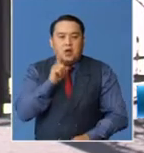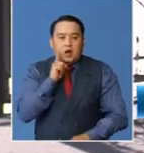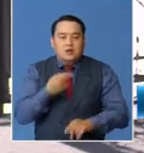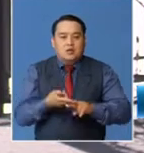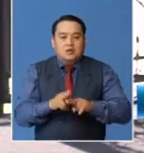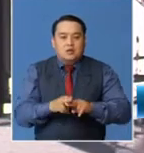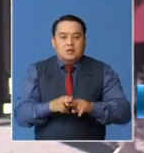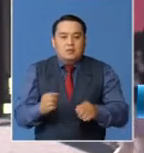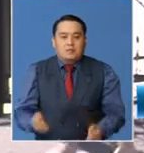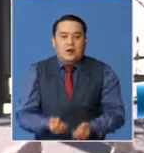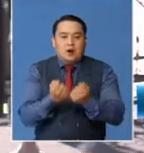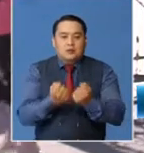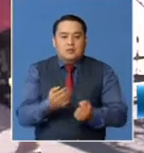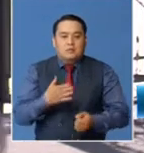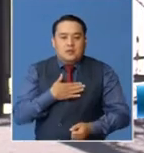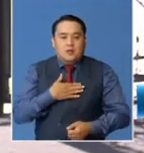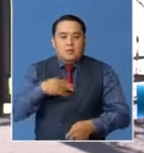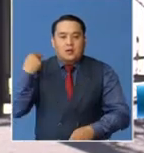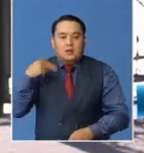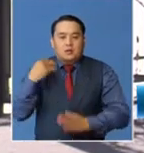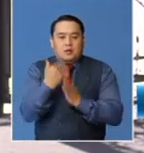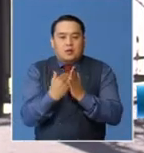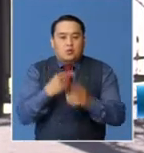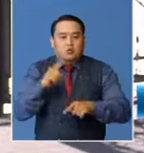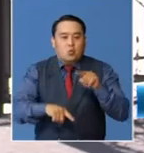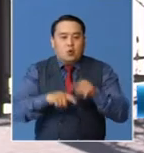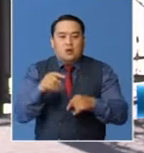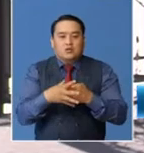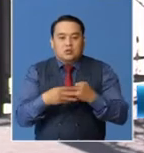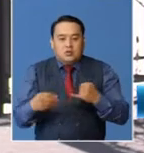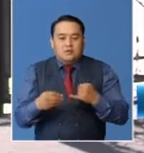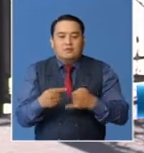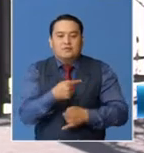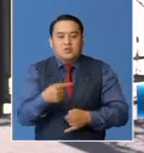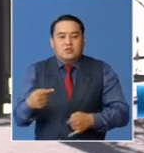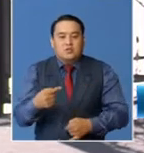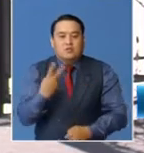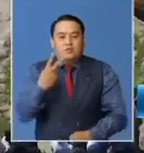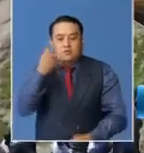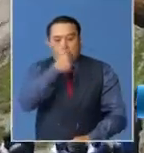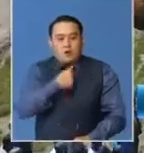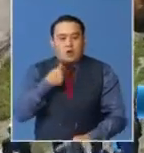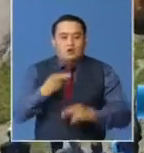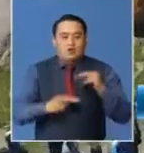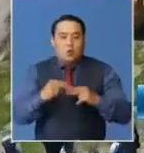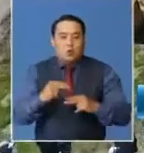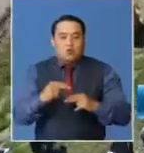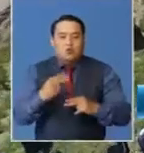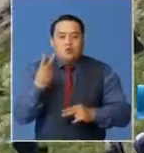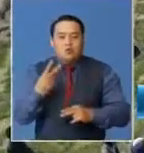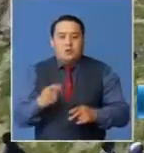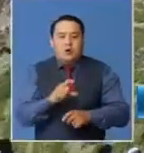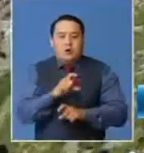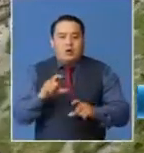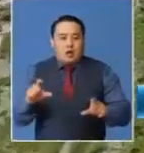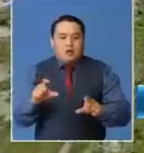Это своего рода поддержка с моей стороны президентской программы «Туған жер». Строили мы в течение 2 лет. Мечеть состоит из